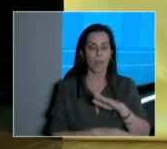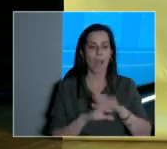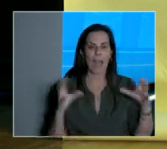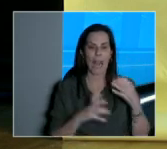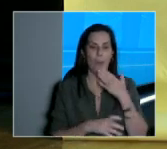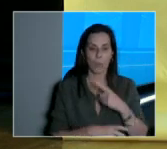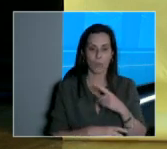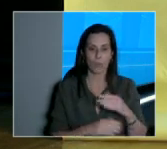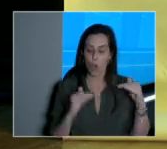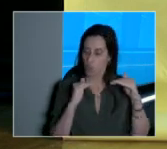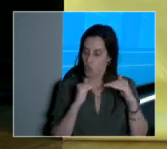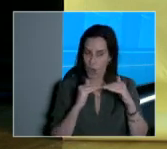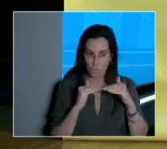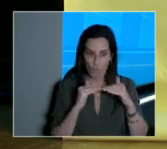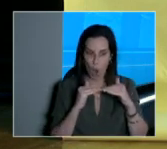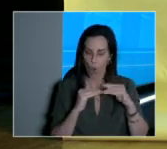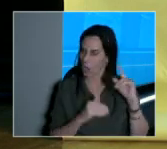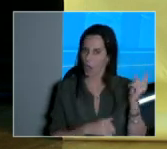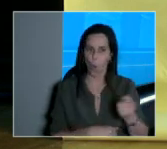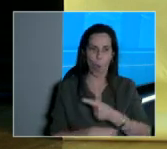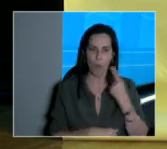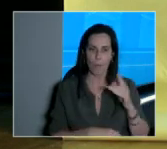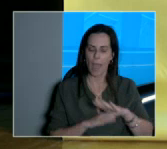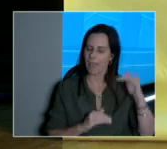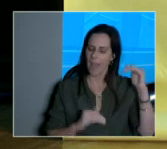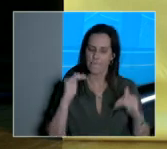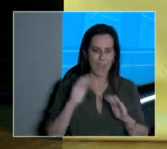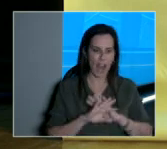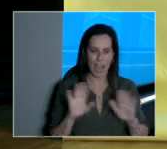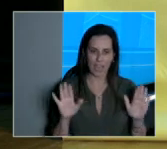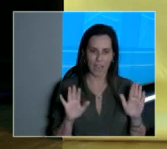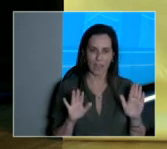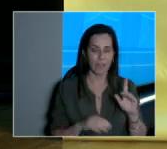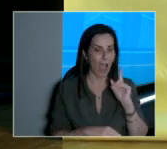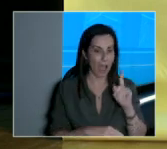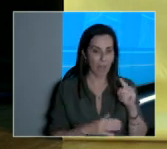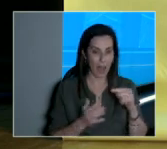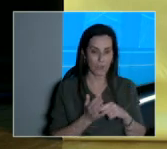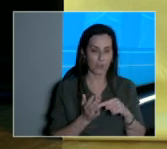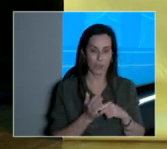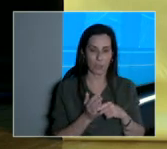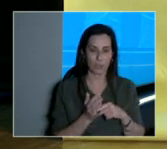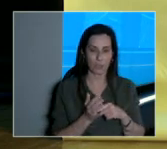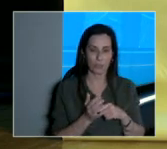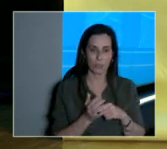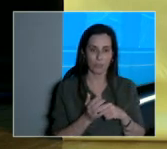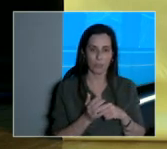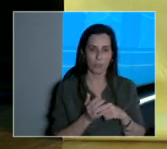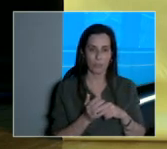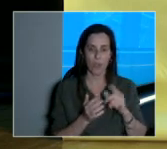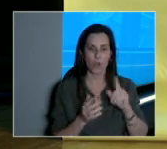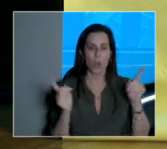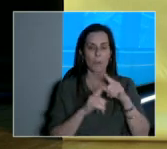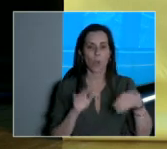לעם היהודי. שוויון אזרחי לכולם, אין אפליה בין אזרח לאזרח. אבל כדי שלא ייפסל לנו חוק